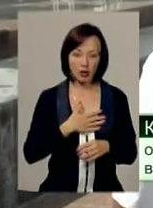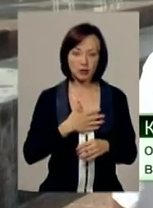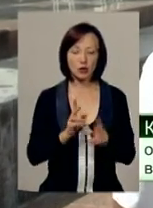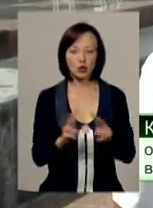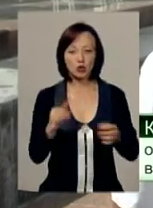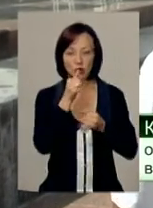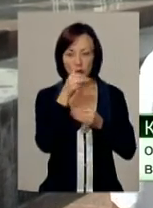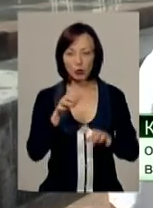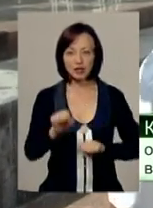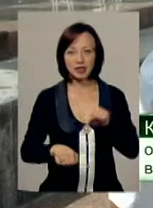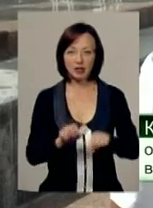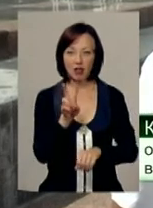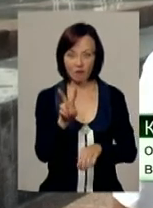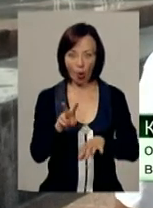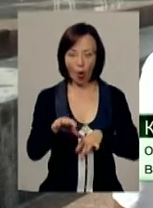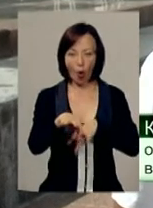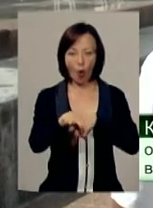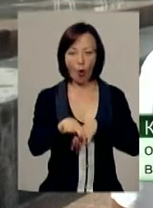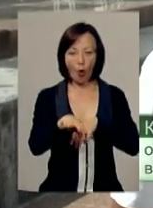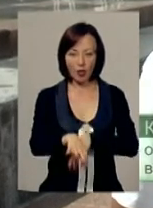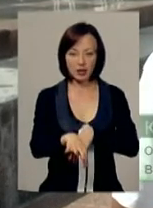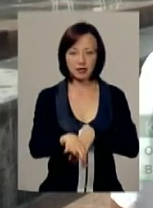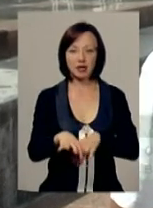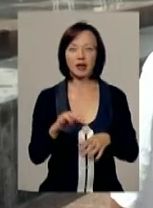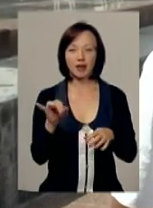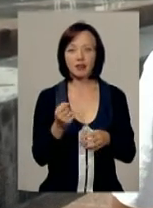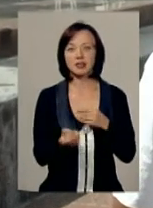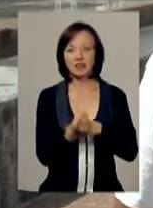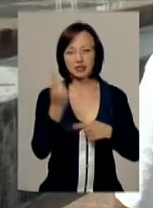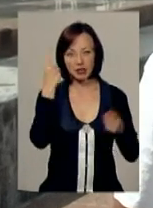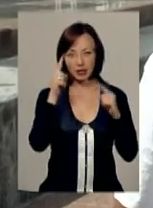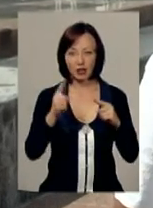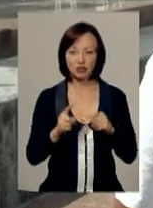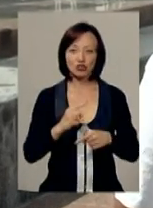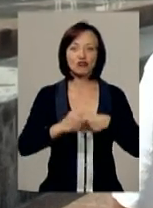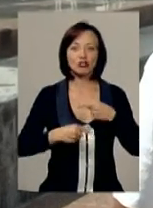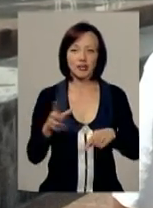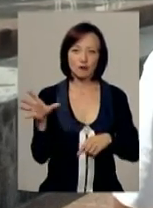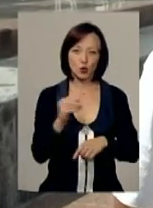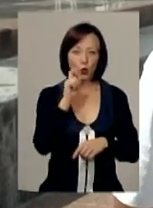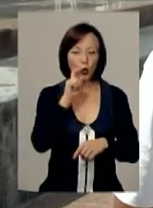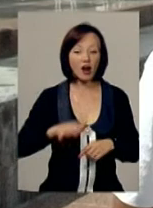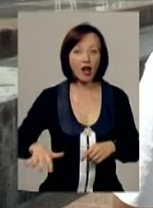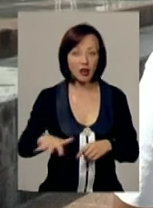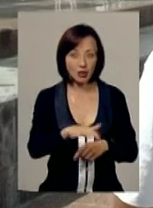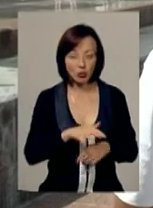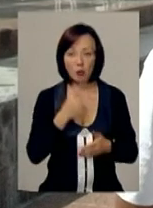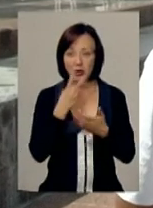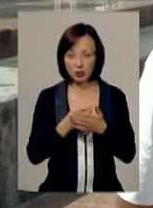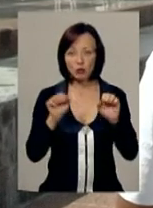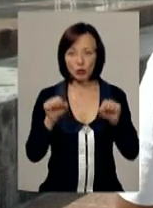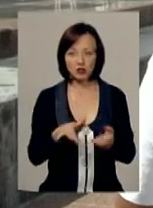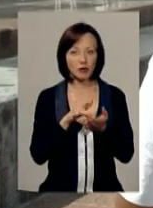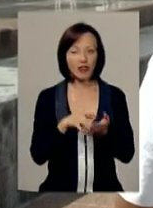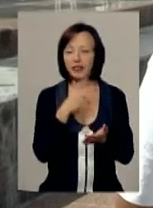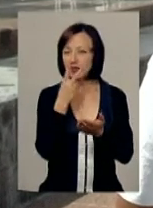хто не може їздити на двох колесах. І в мене з'явилася ідея проїхати через цю Україну, показати, що можна мандрувати,